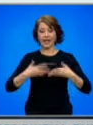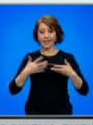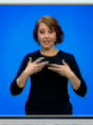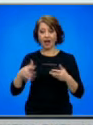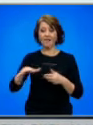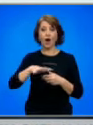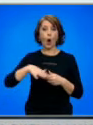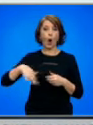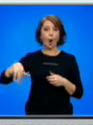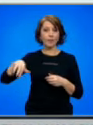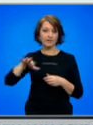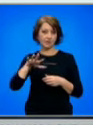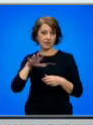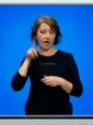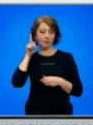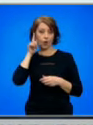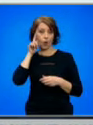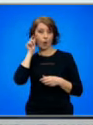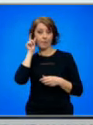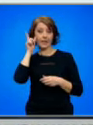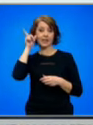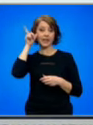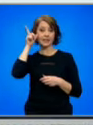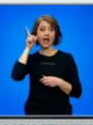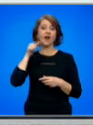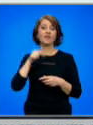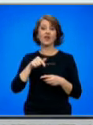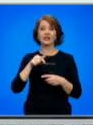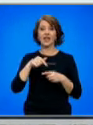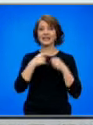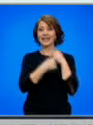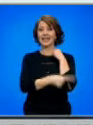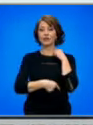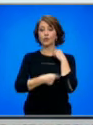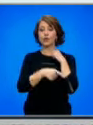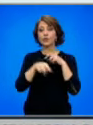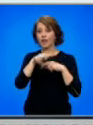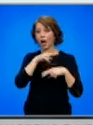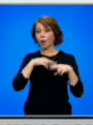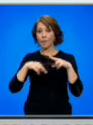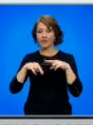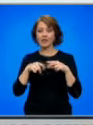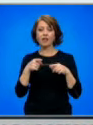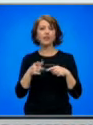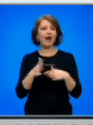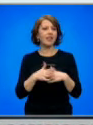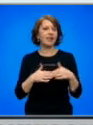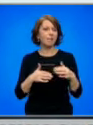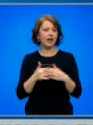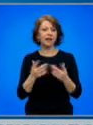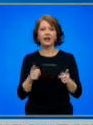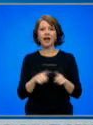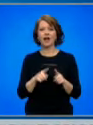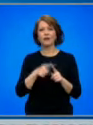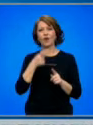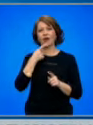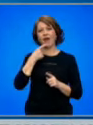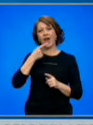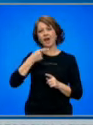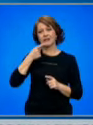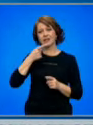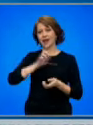на компетенциите на тази смесена историческа комисия, тъй като тя на практика рефлектира и върху езикът на омразата.